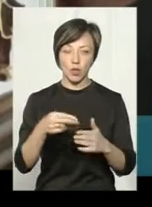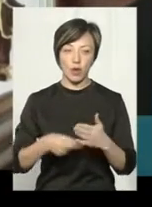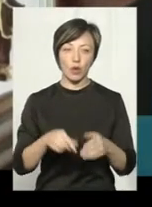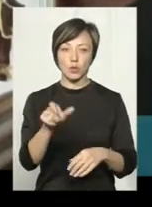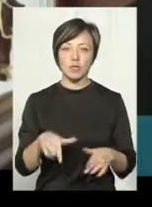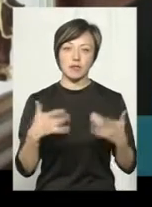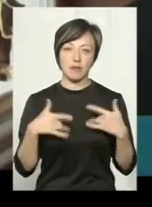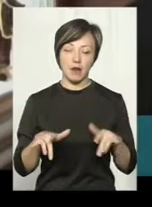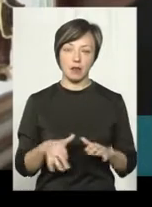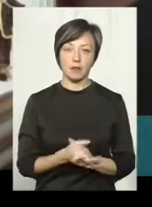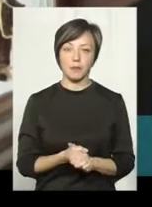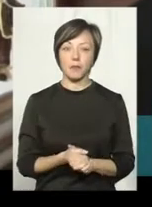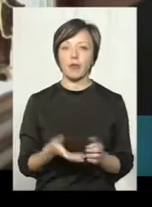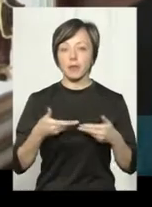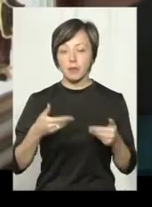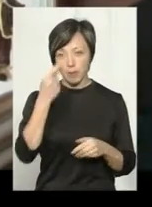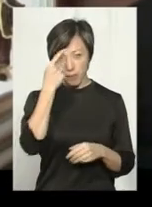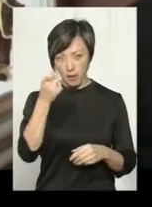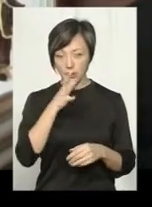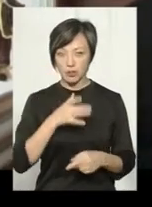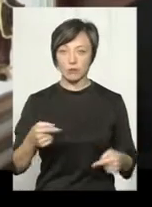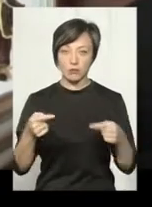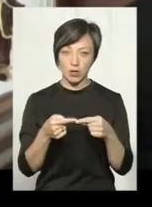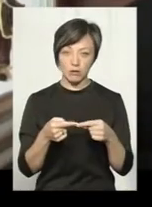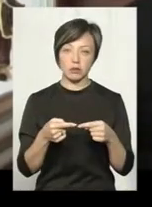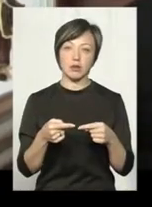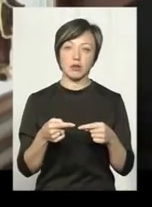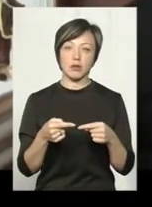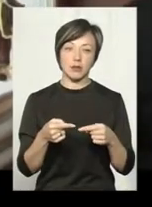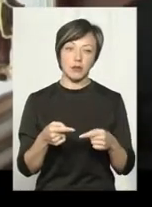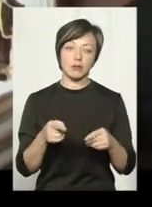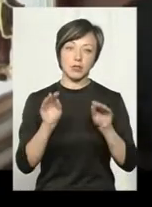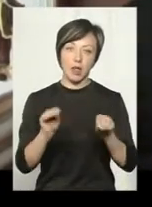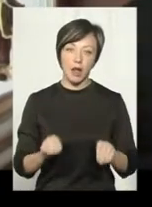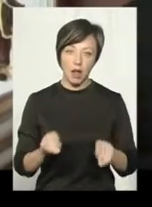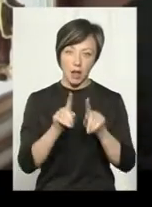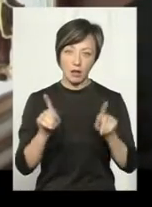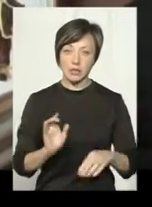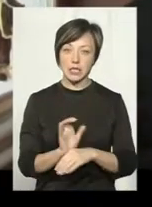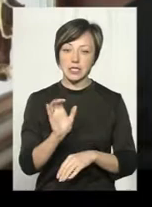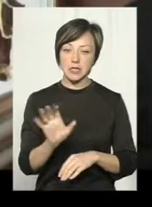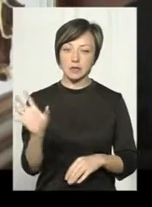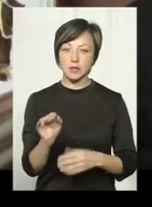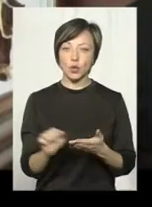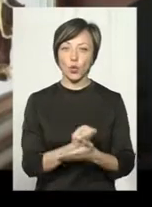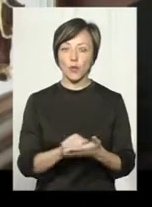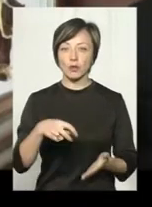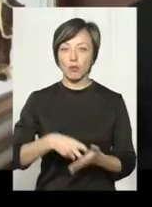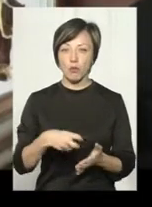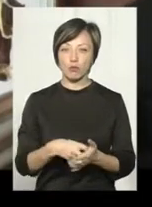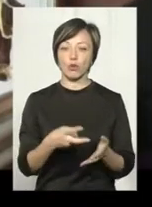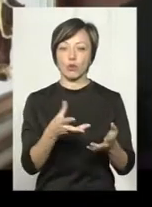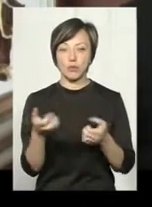звільняється. Ми її попередили вчасно, вона за попередження прийшла, ми склали акт, наніслали ці всі документи поштою, вона не